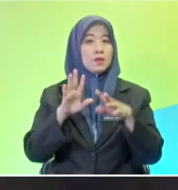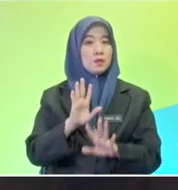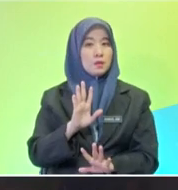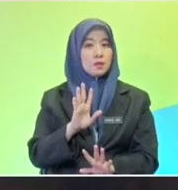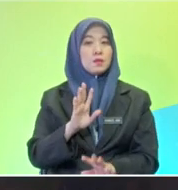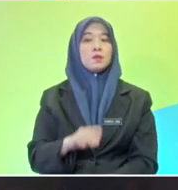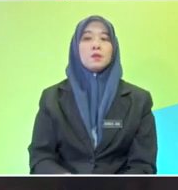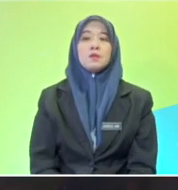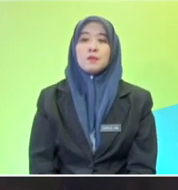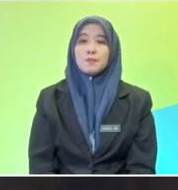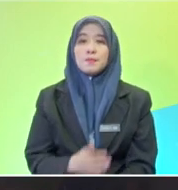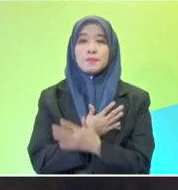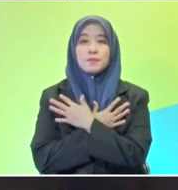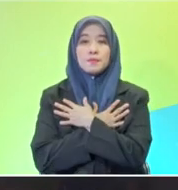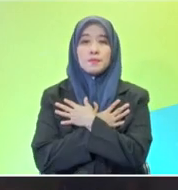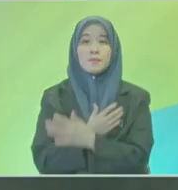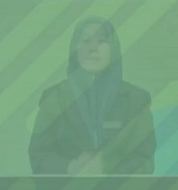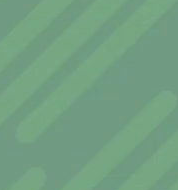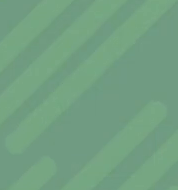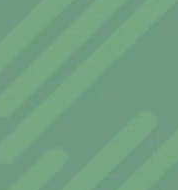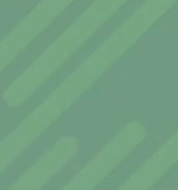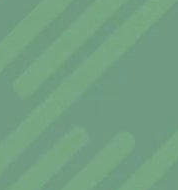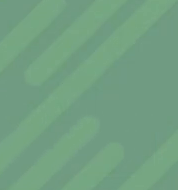TV KPM.